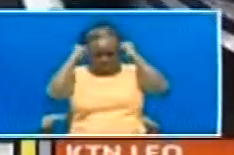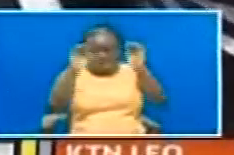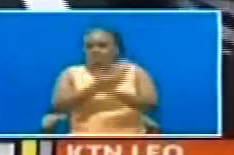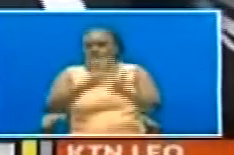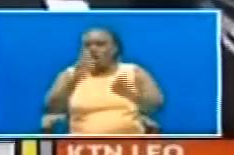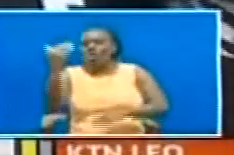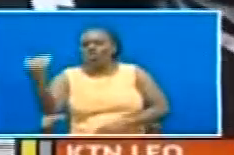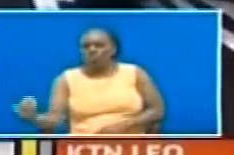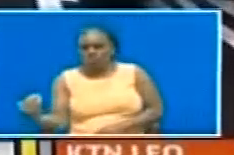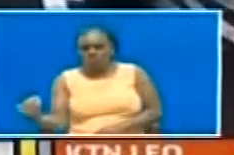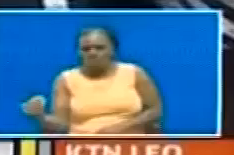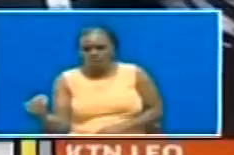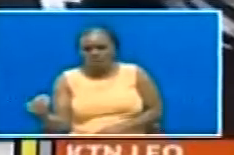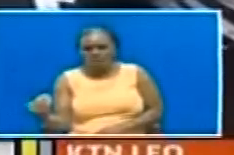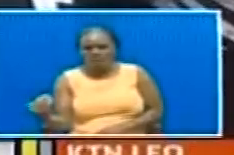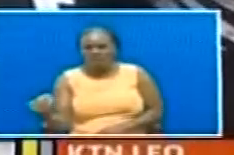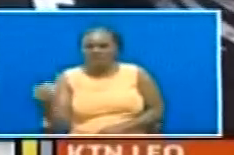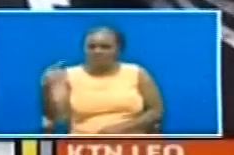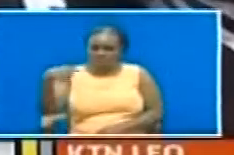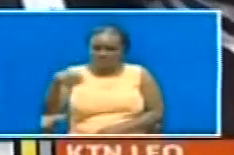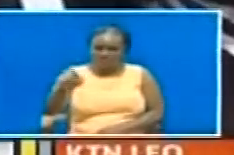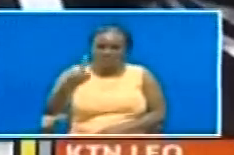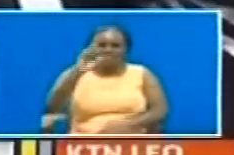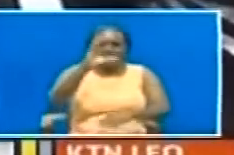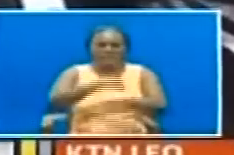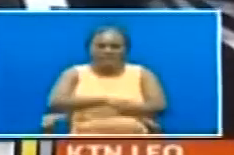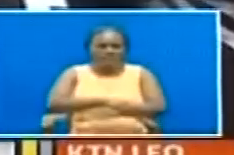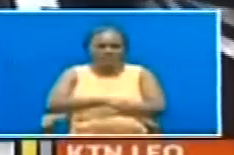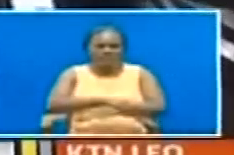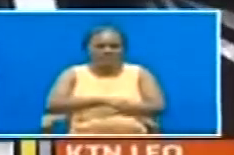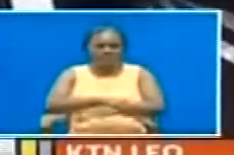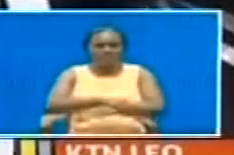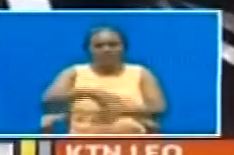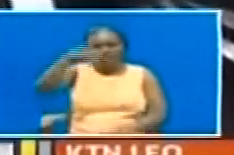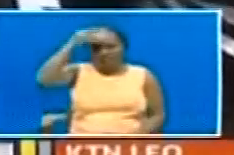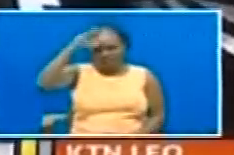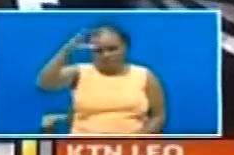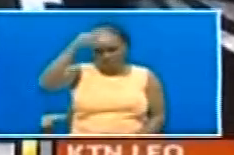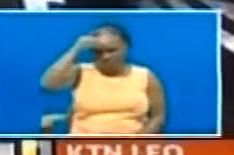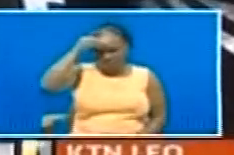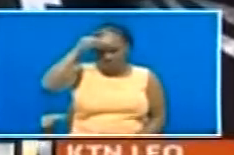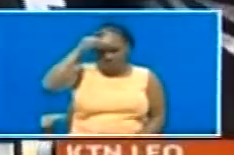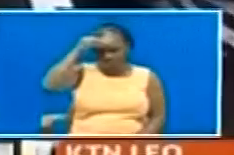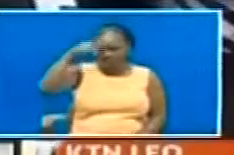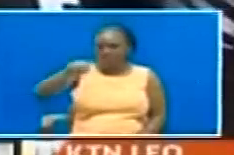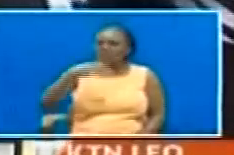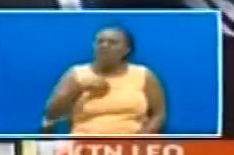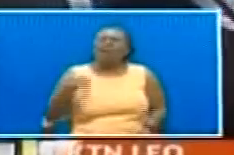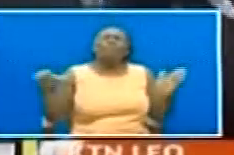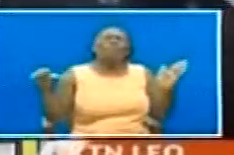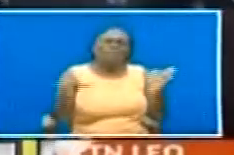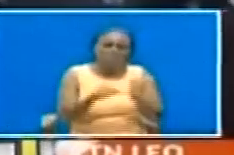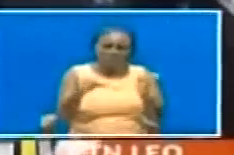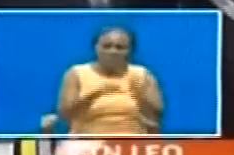wale watoto nilionao mwisho ambaye amepata elimu. Basi wako na matatizo,